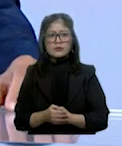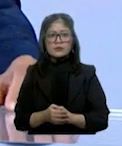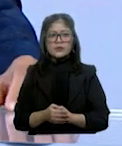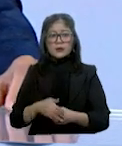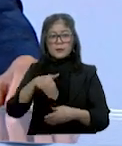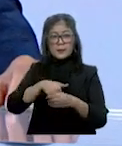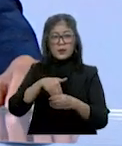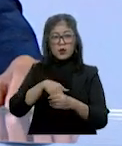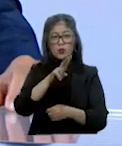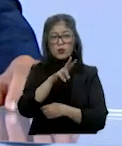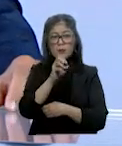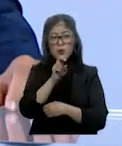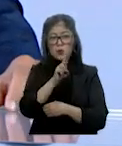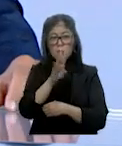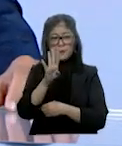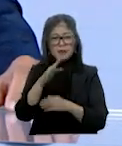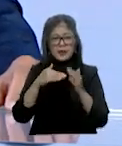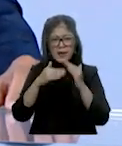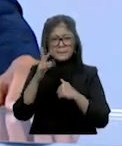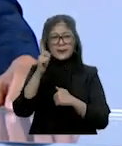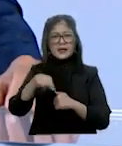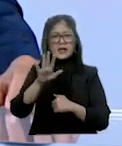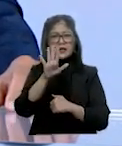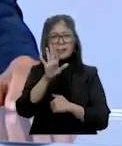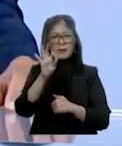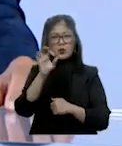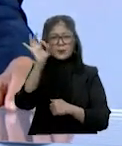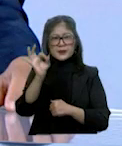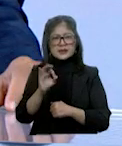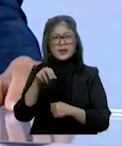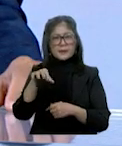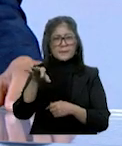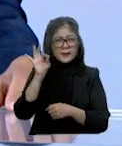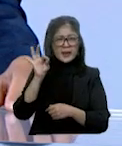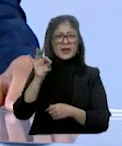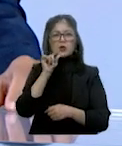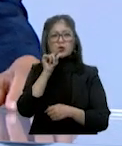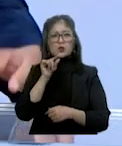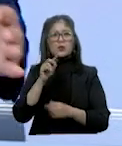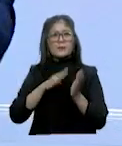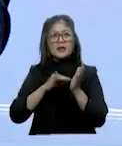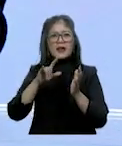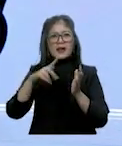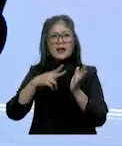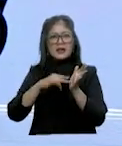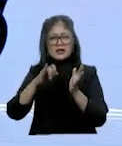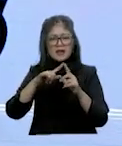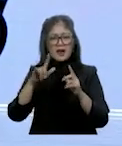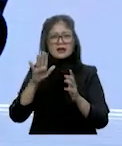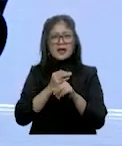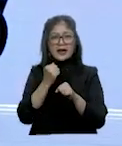Pemilu 2024 sudah di depan mata. Lebih dari 50% pemilih merupakan milenial dan Gen Z. Dengan sebagian di